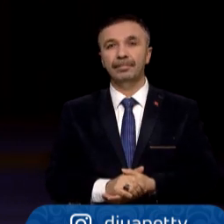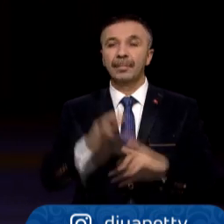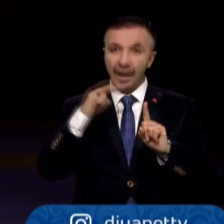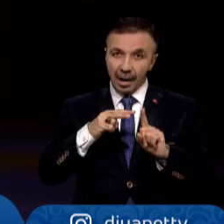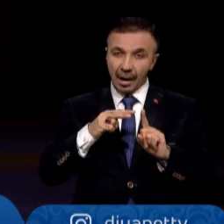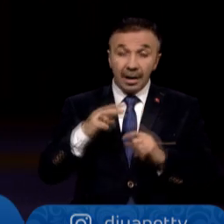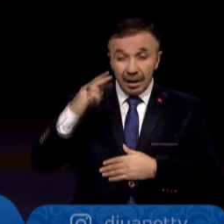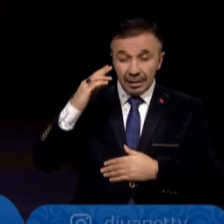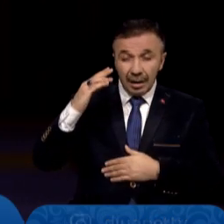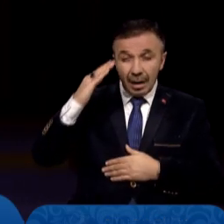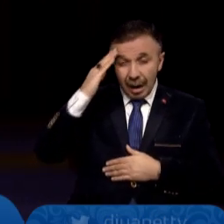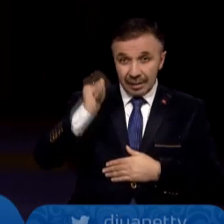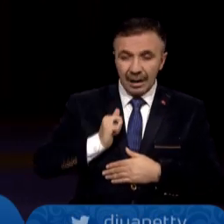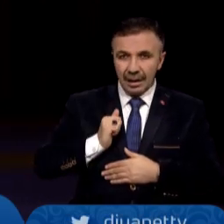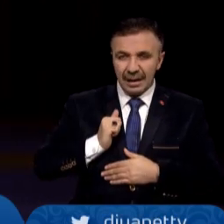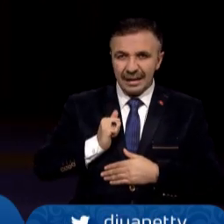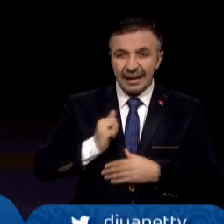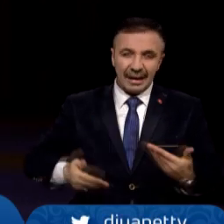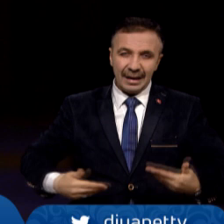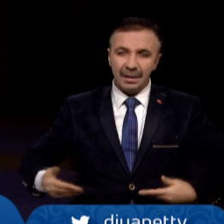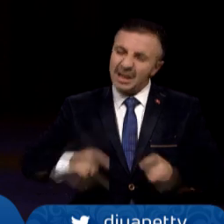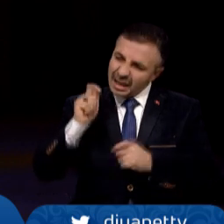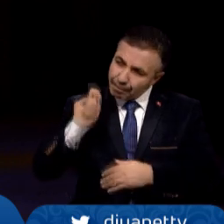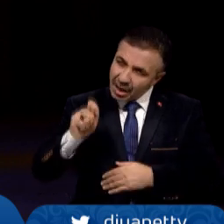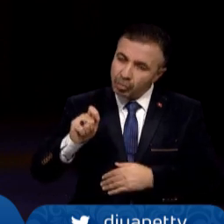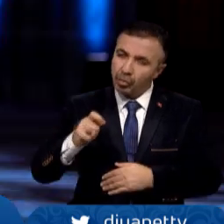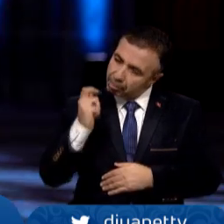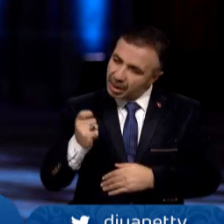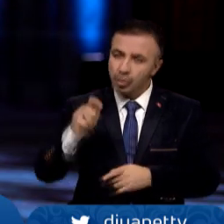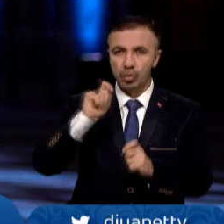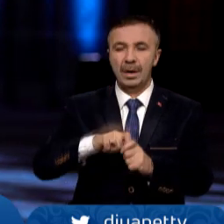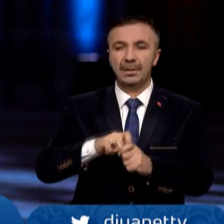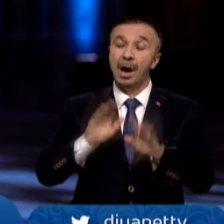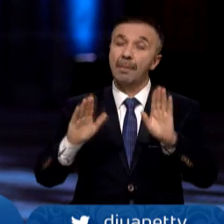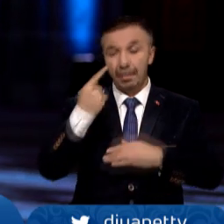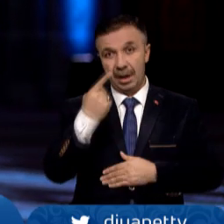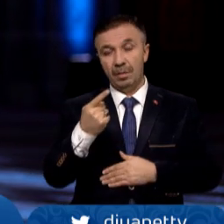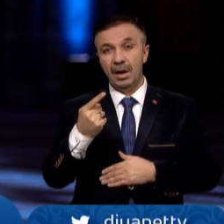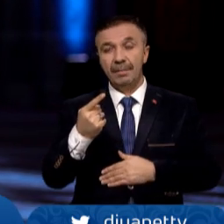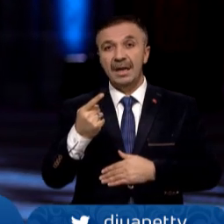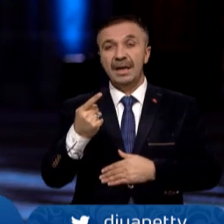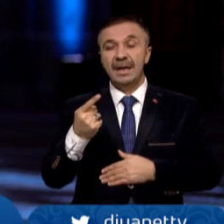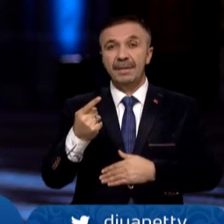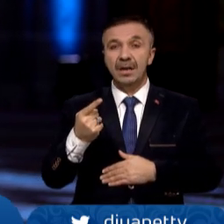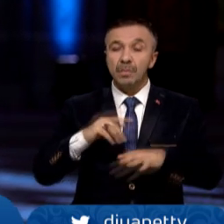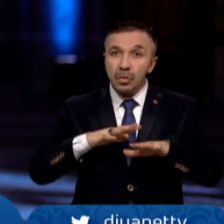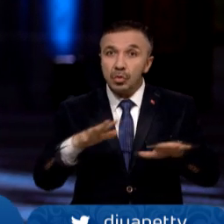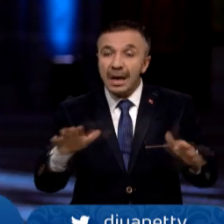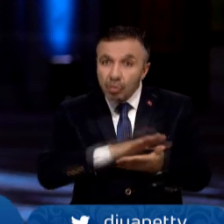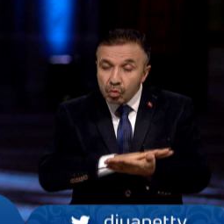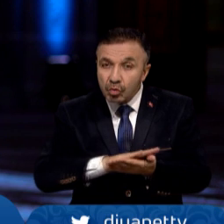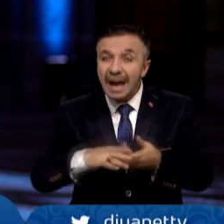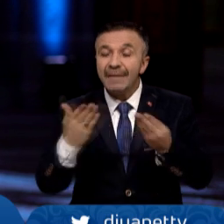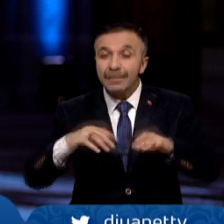Beka askerlik hizmetini mecburi hale getirdi ama bakın buna bir şekil verdi